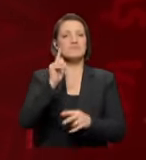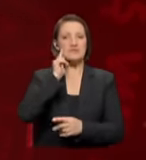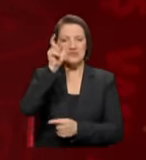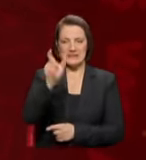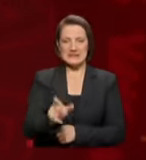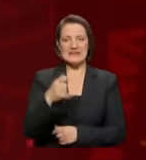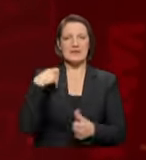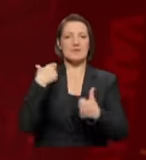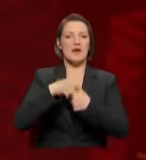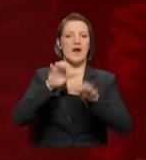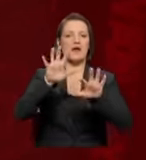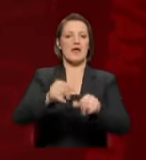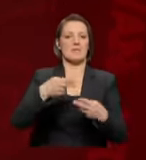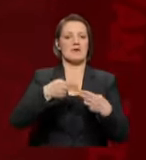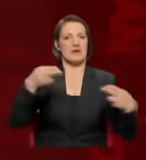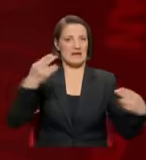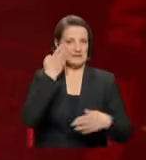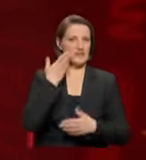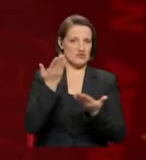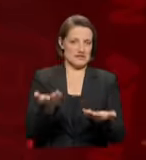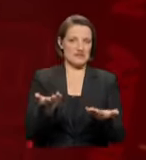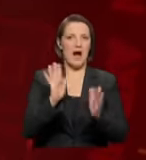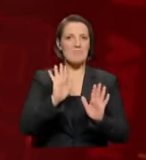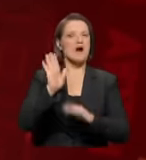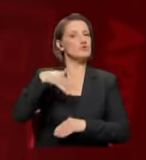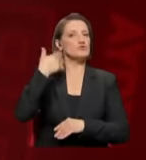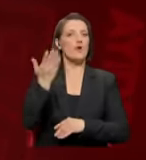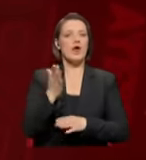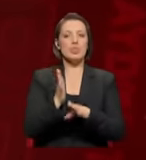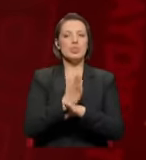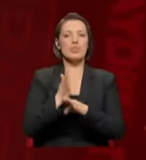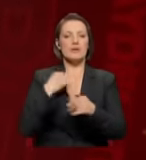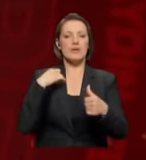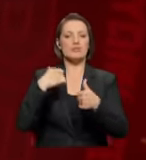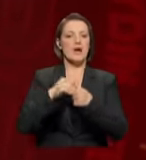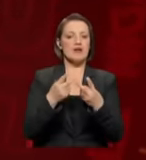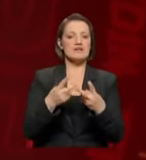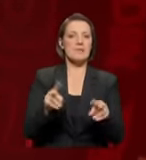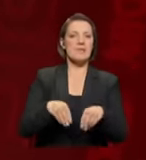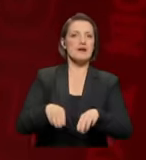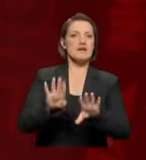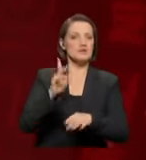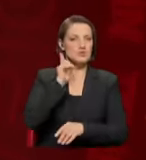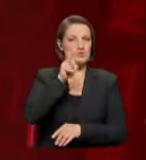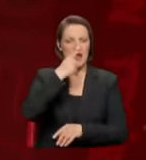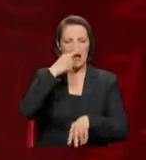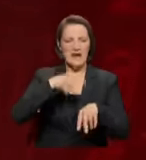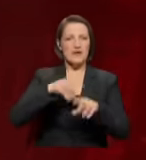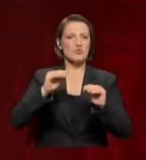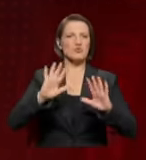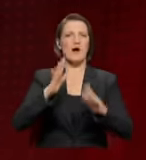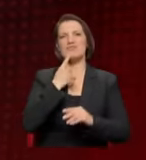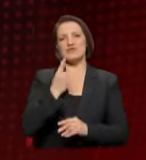caninin yeniden yakalanma hikayesini izleyeceksiniz. Ama sonra neden tekrar salıverildiğini duyunca inanın çok